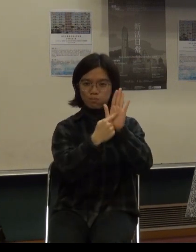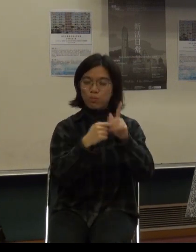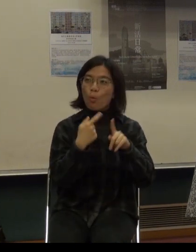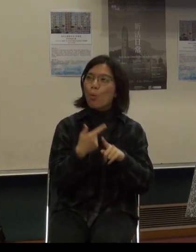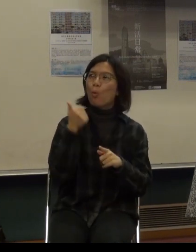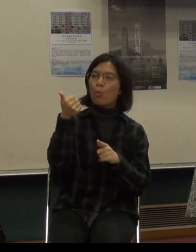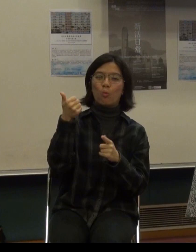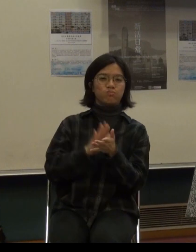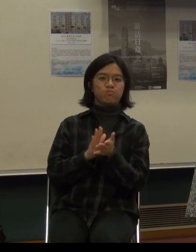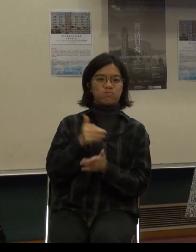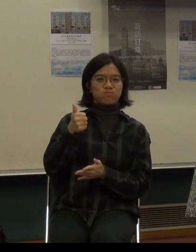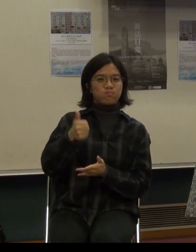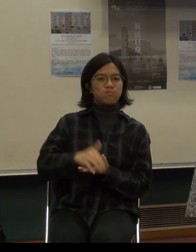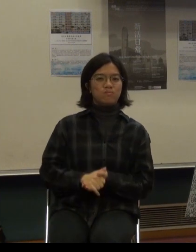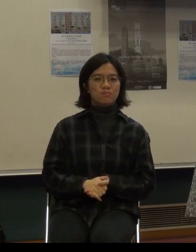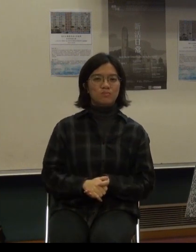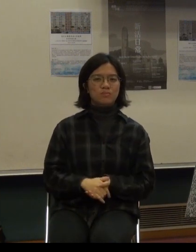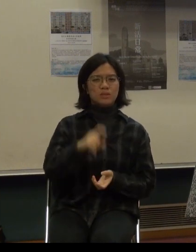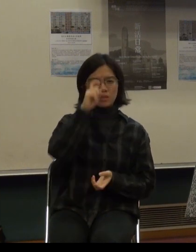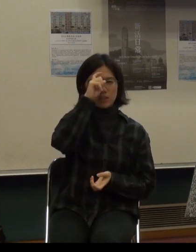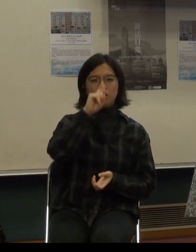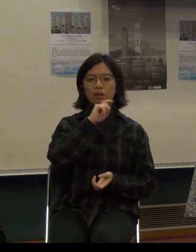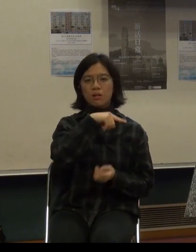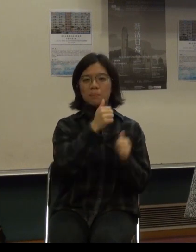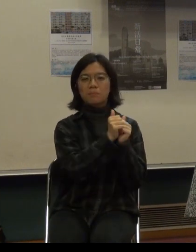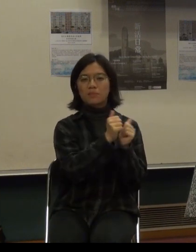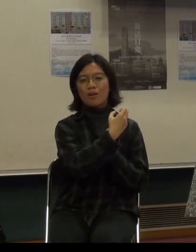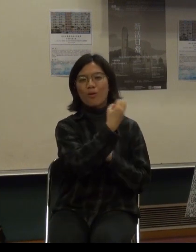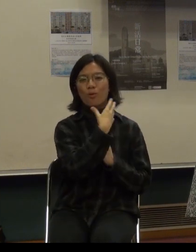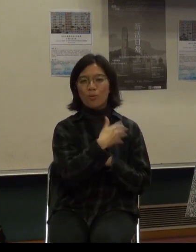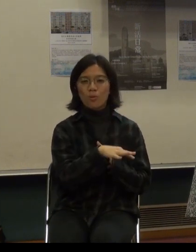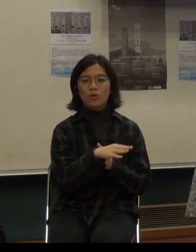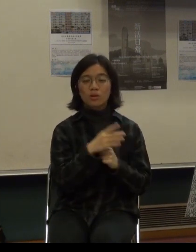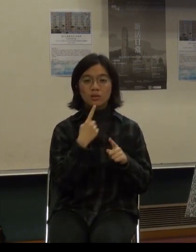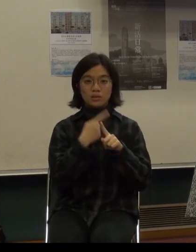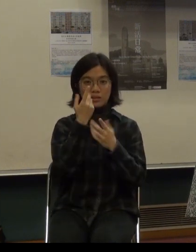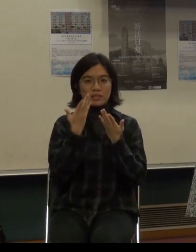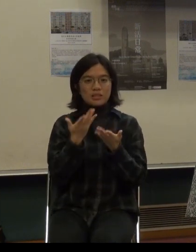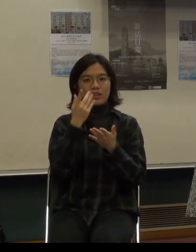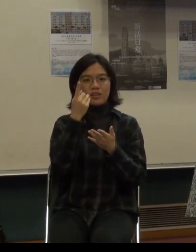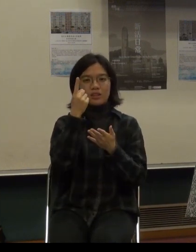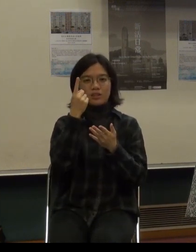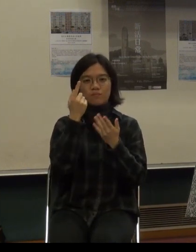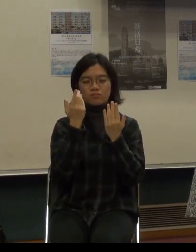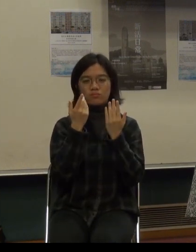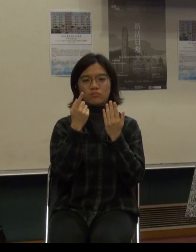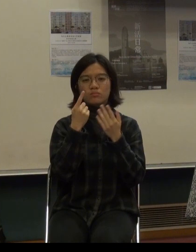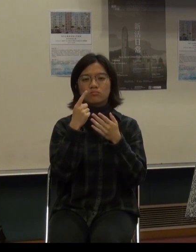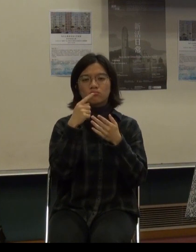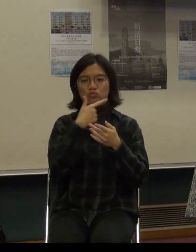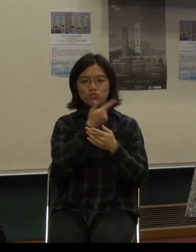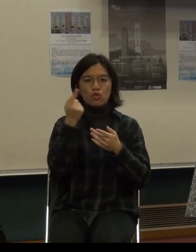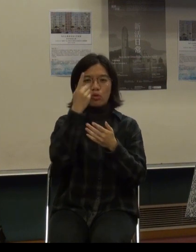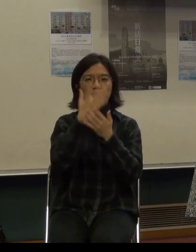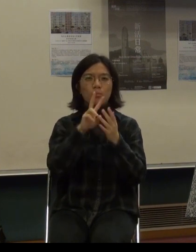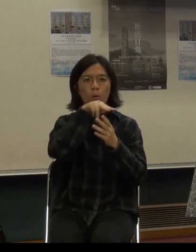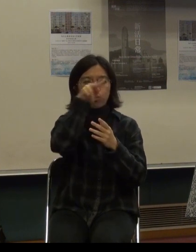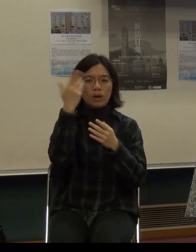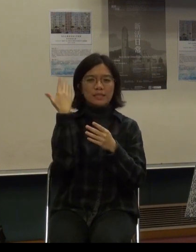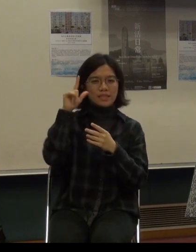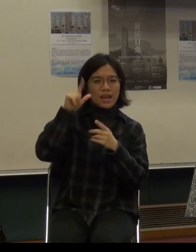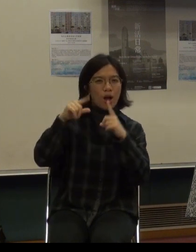為我記得有位朋友講過咧，因為而家 internet 上面好多人 circle 你啲舊相、舊 postcard， 我哋就